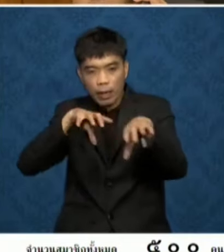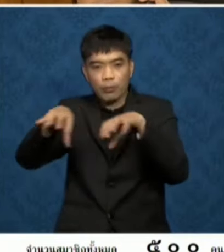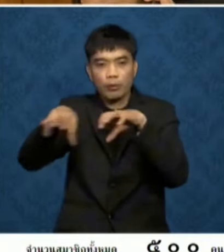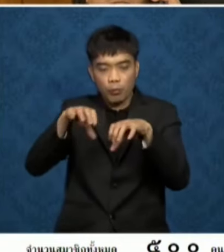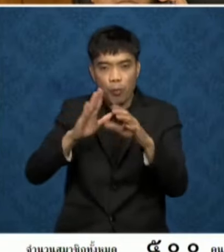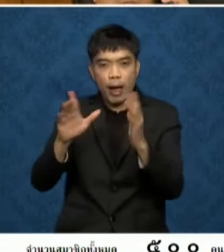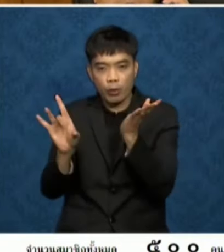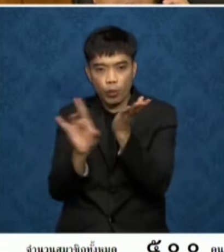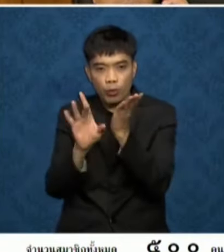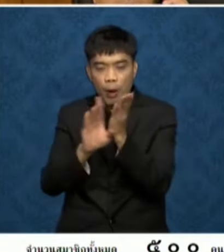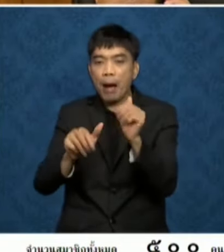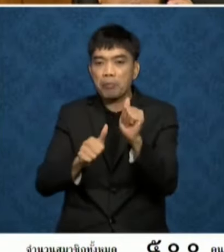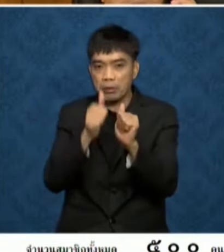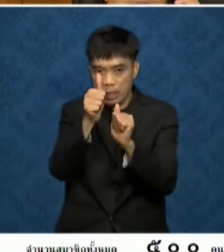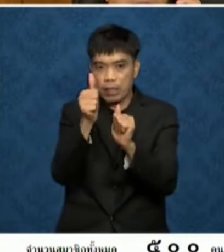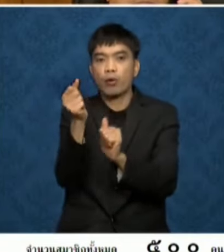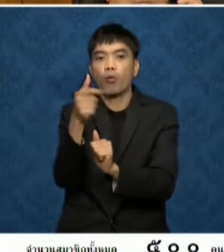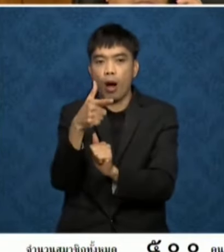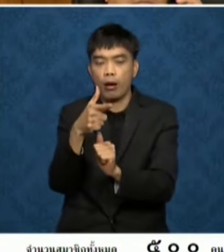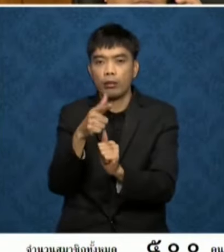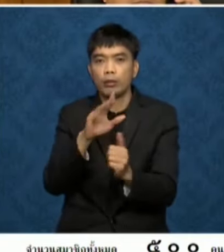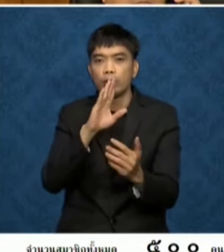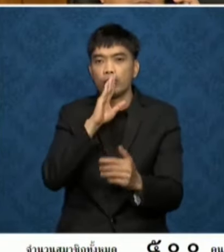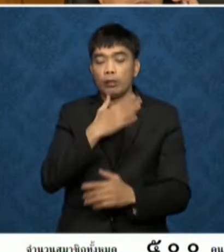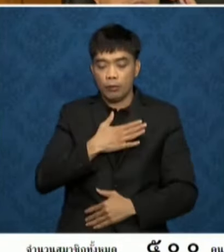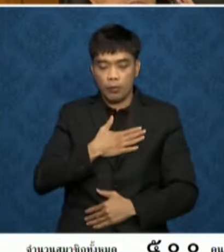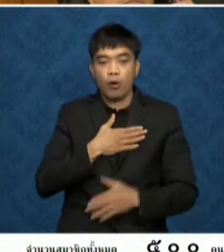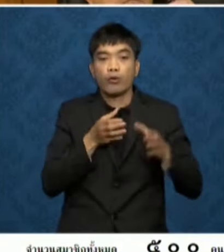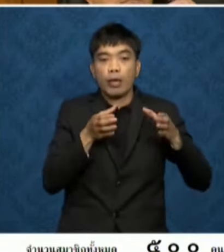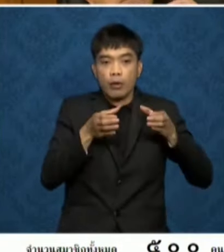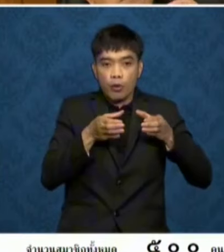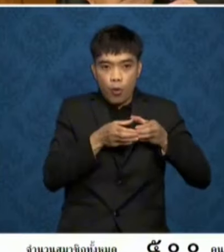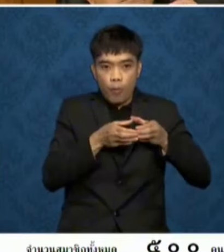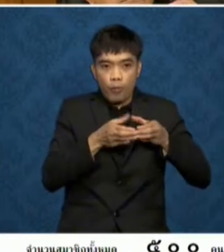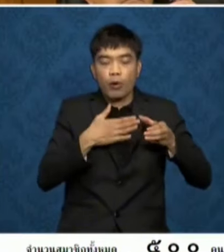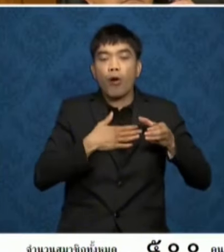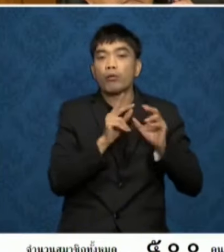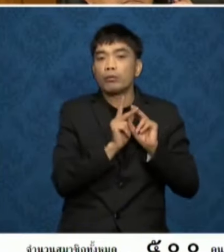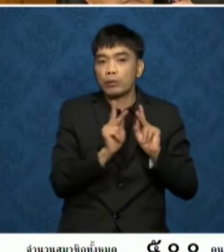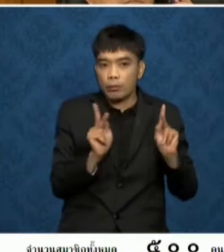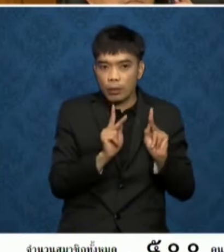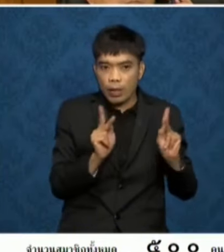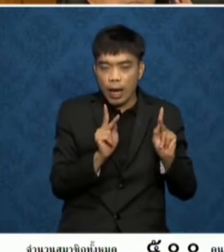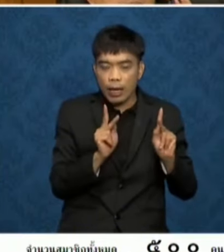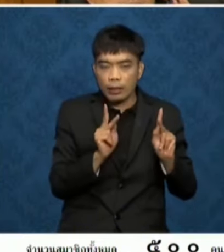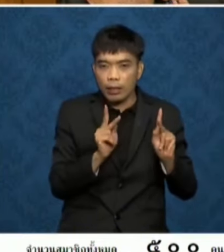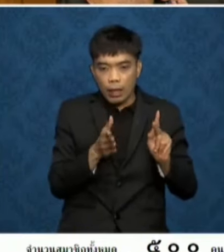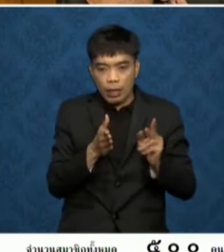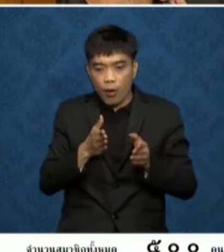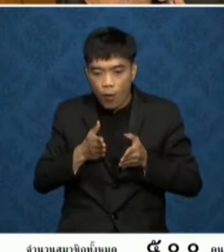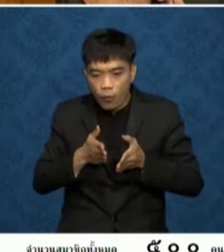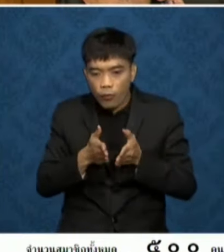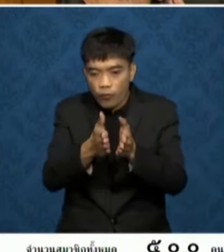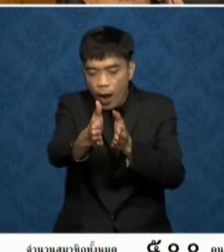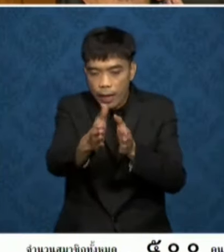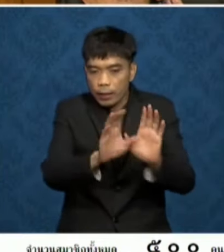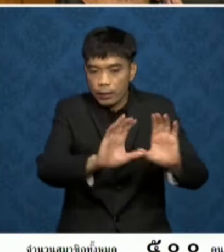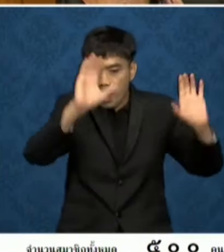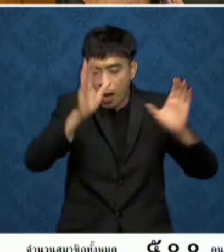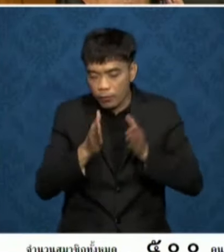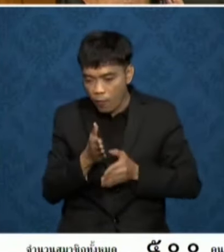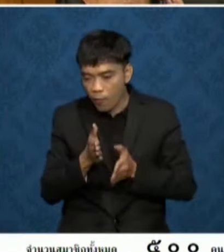ครับต้องเรียนกับทุกท่านว่าในส่วนของกรรมธิการเนี่ยมันก็ไม่ได้มีเส้นแบ่งระหว่างรัฐบาลกับฝ่ายค้านนะครับ